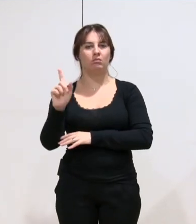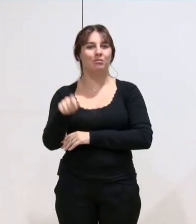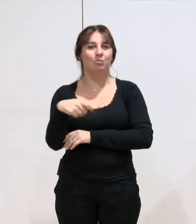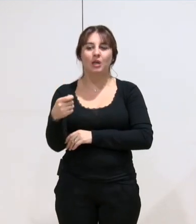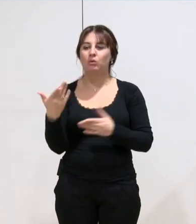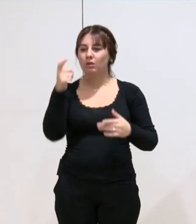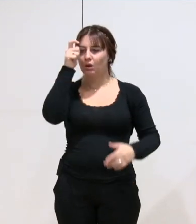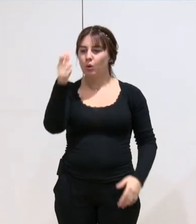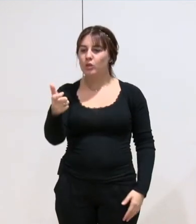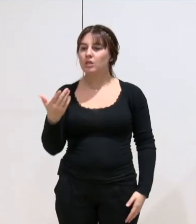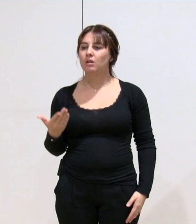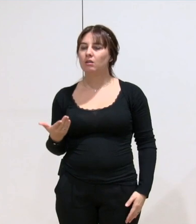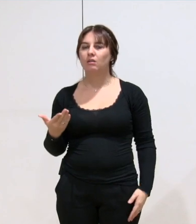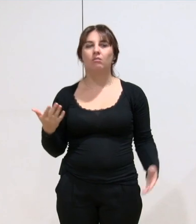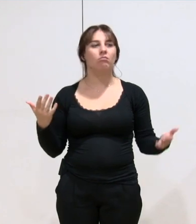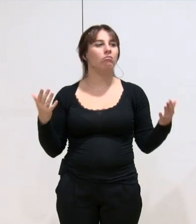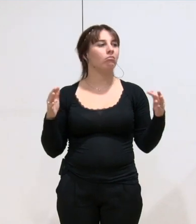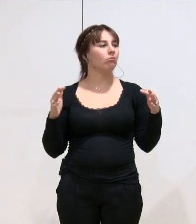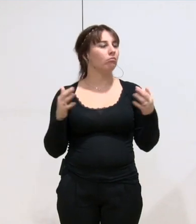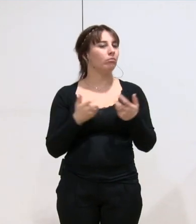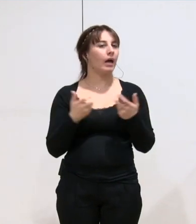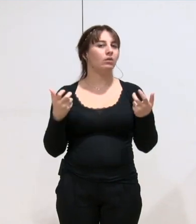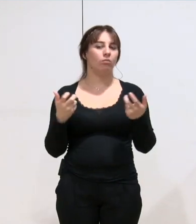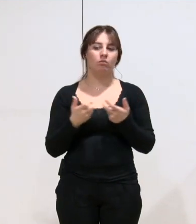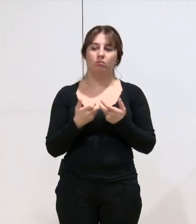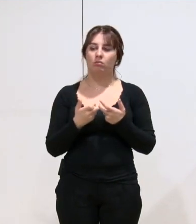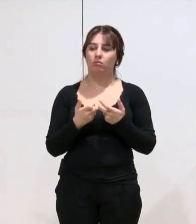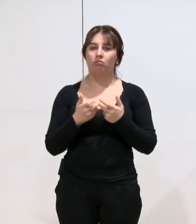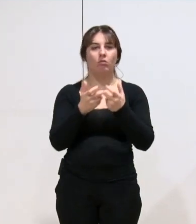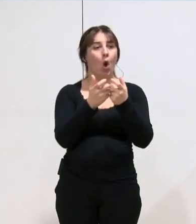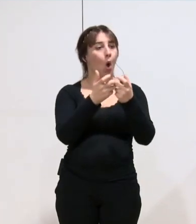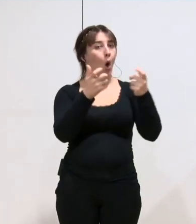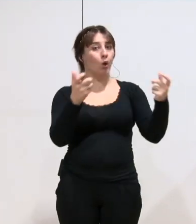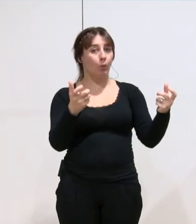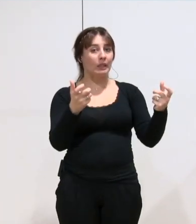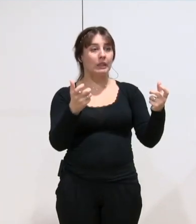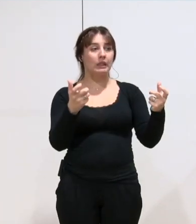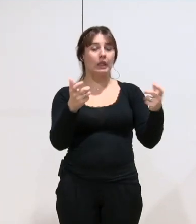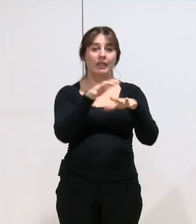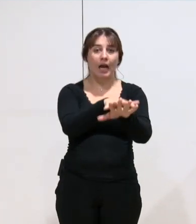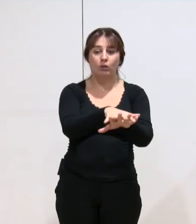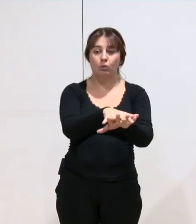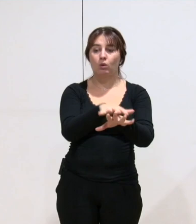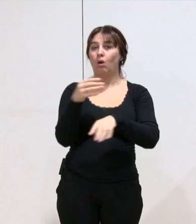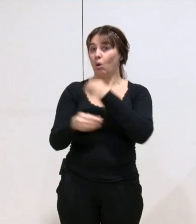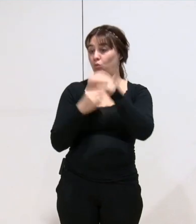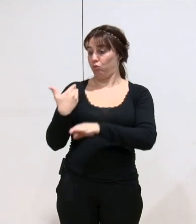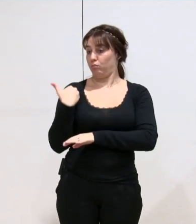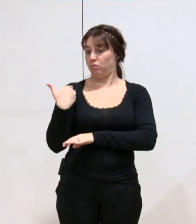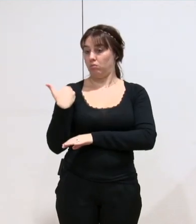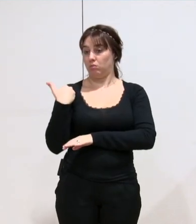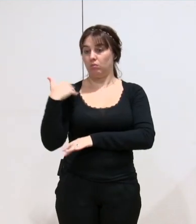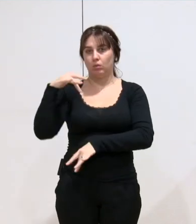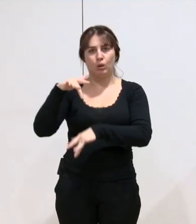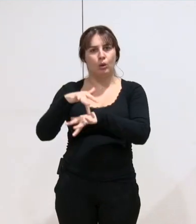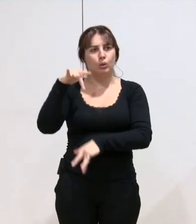comme l'intégration d'ailleurs d'entreprises ou plus récemment l'intégration qui ont été